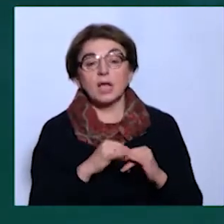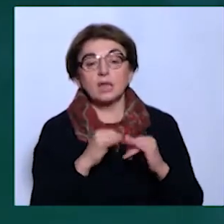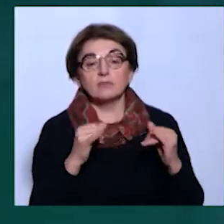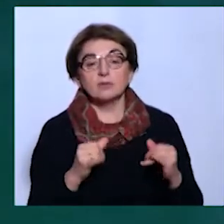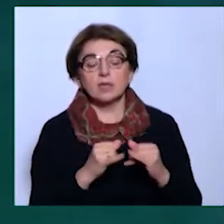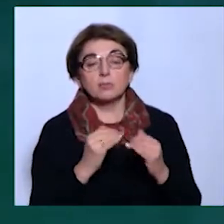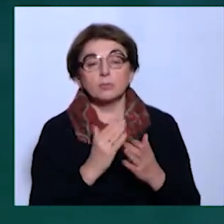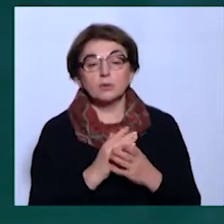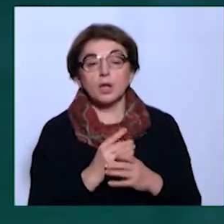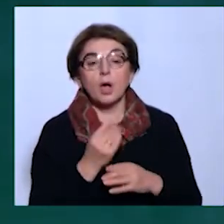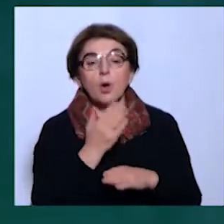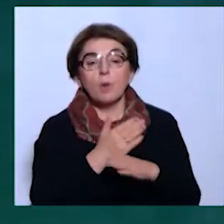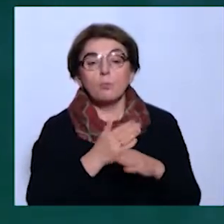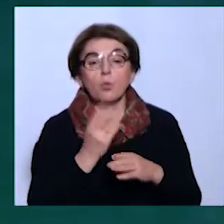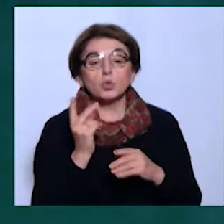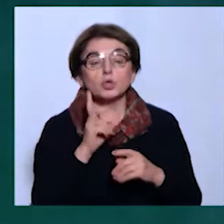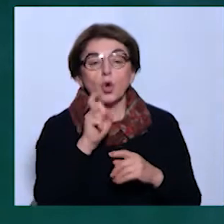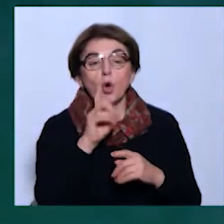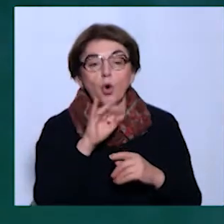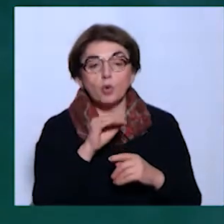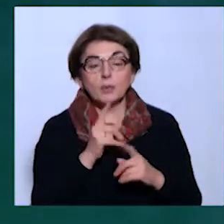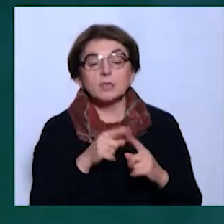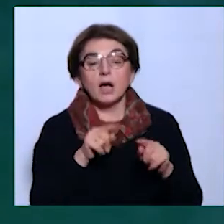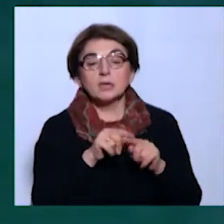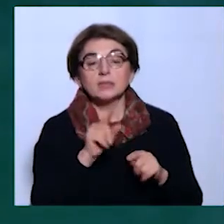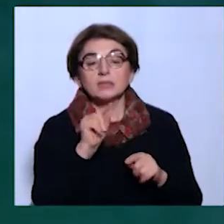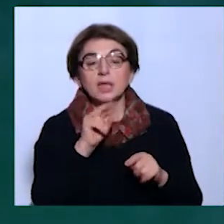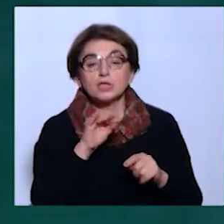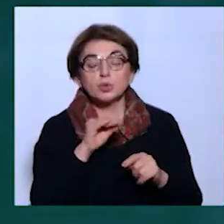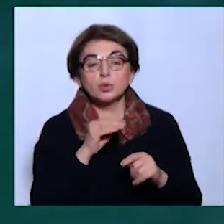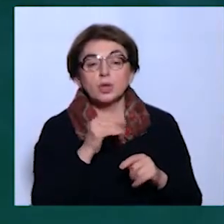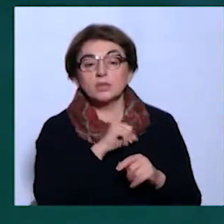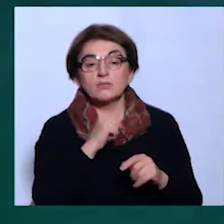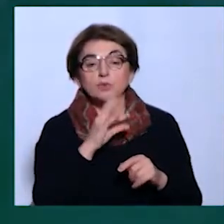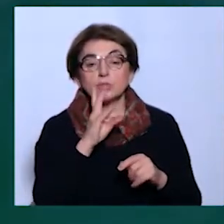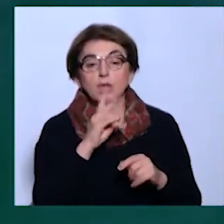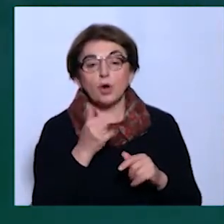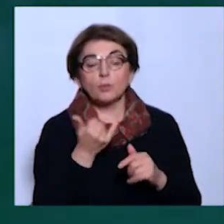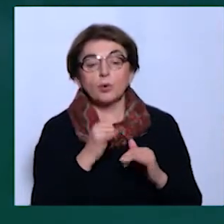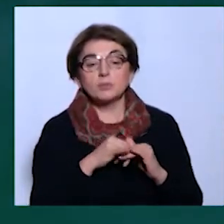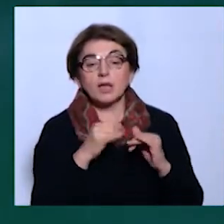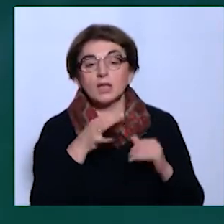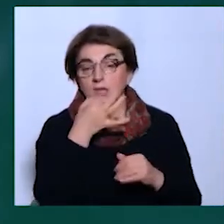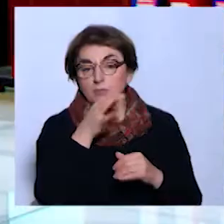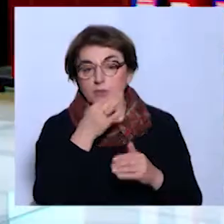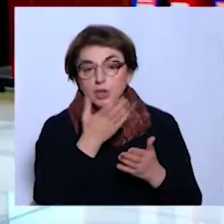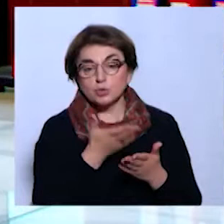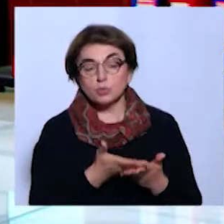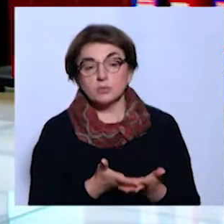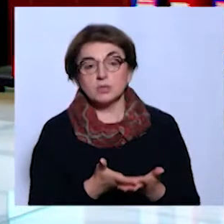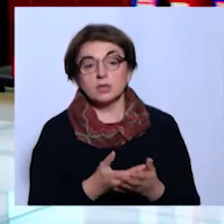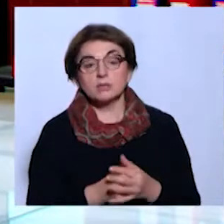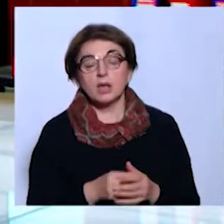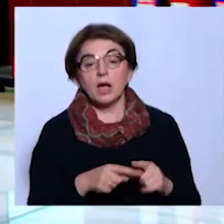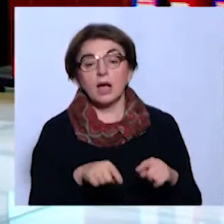განვითარებული ხორბალს. არის თესლურა ნაყოფი, რომელიც განვითარებული აქვს მზესუმზირას.